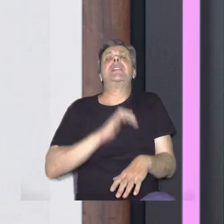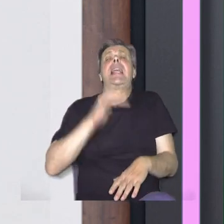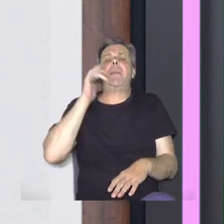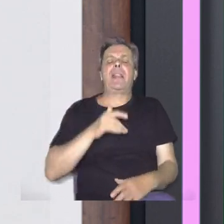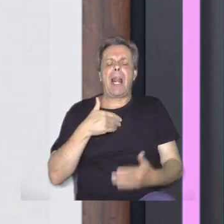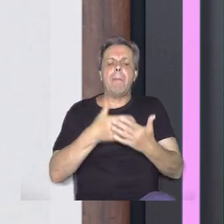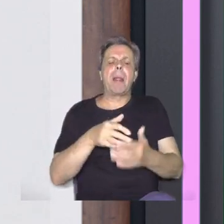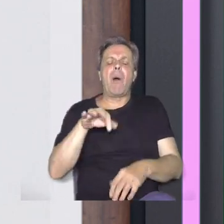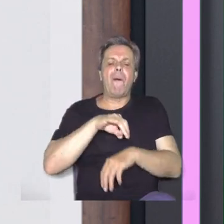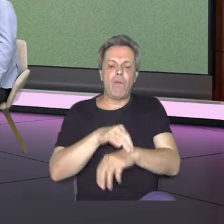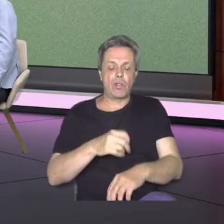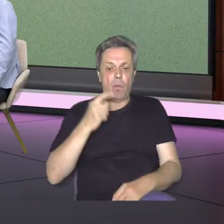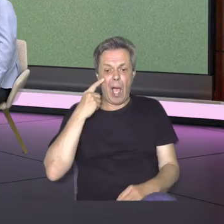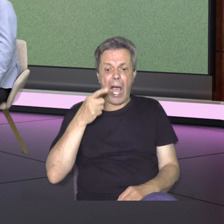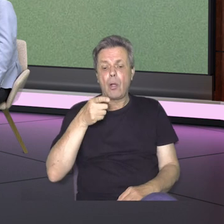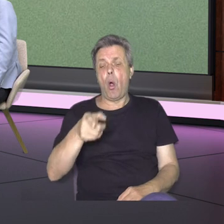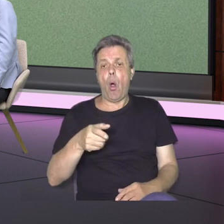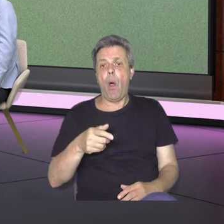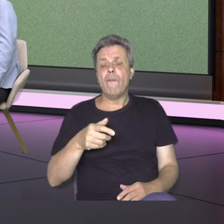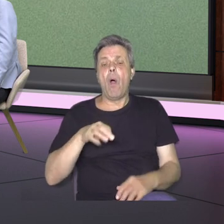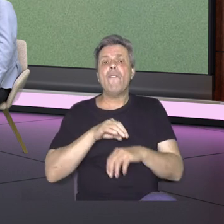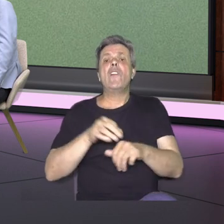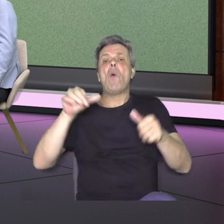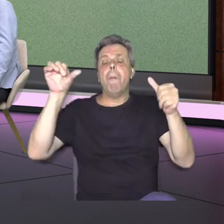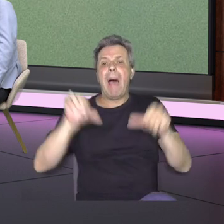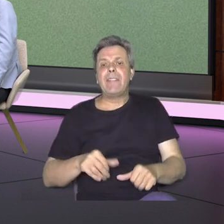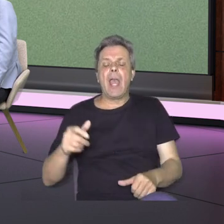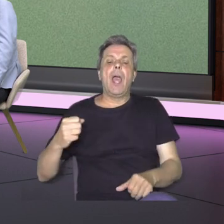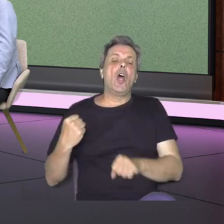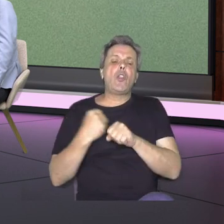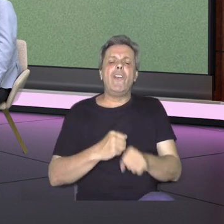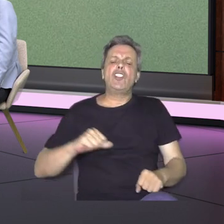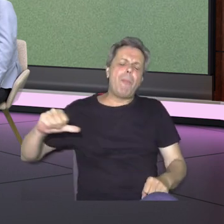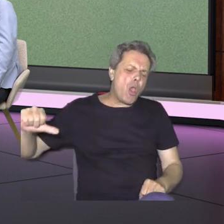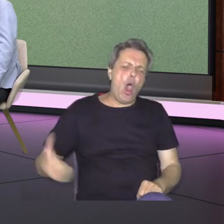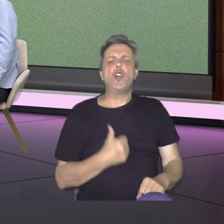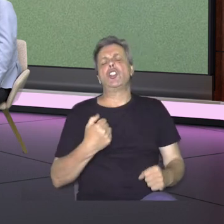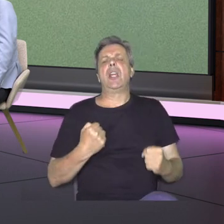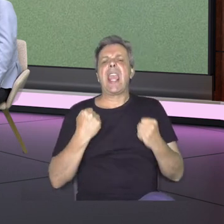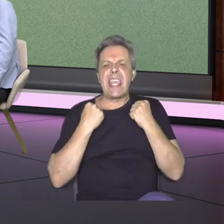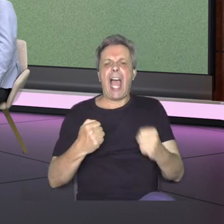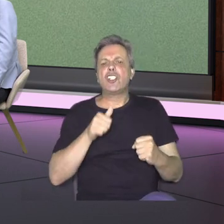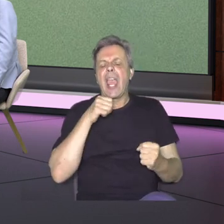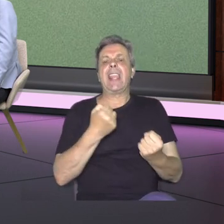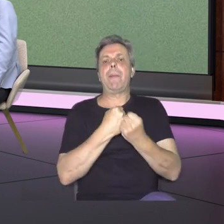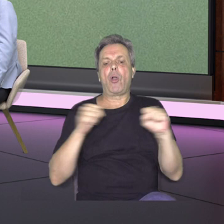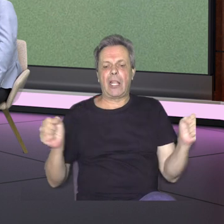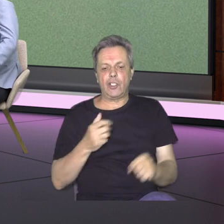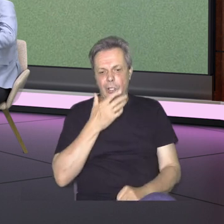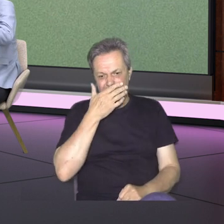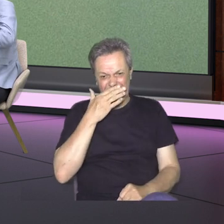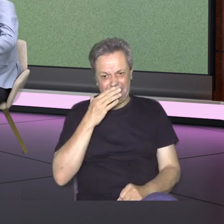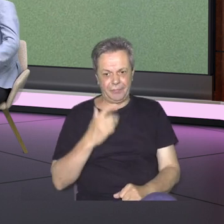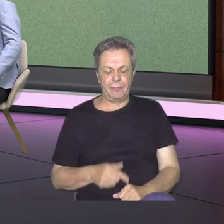sentimentalan prema ovom vodstvu. Ako pane ovo vodstvo, dovest ćemo još kuratičnije i još demokratičnije.